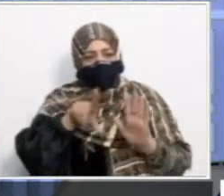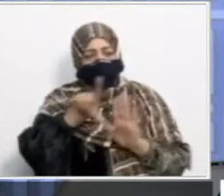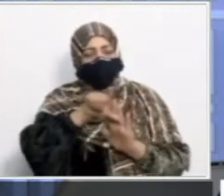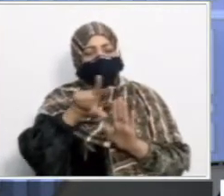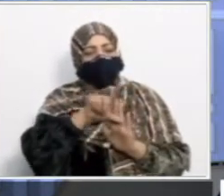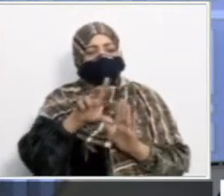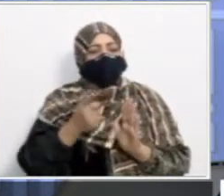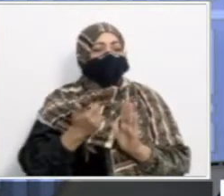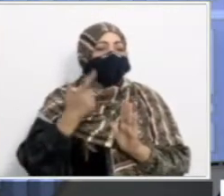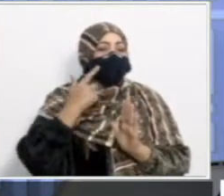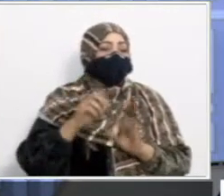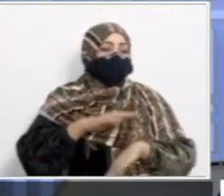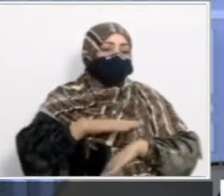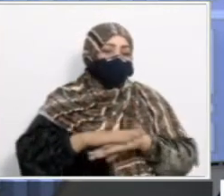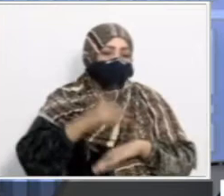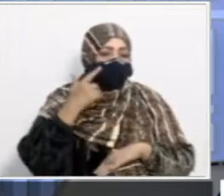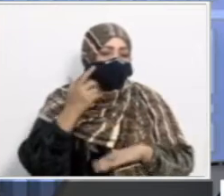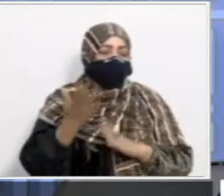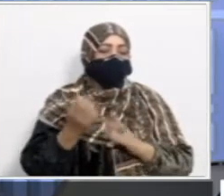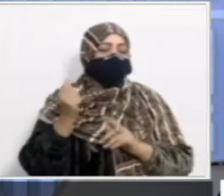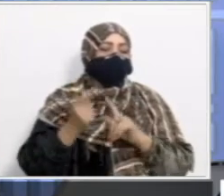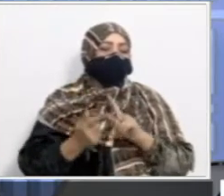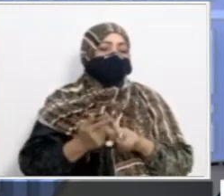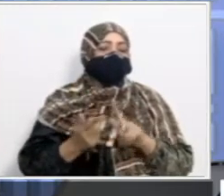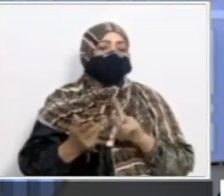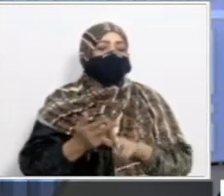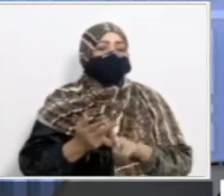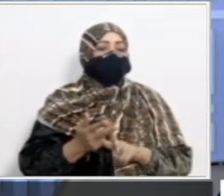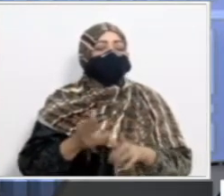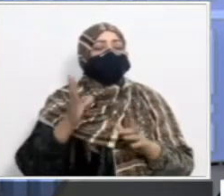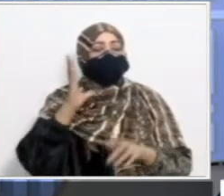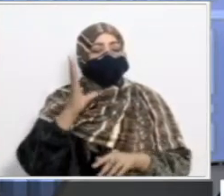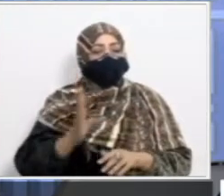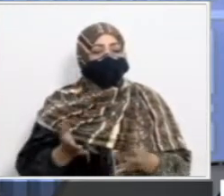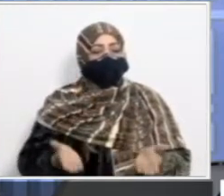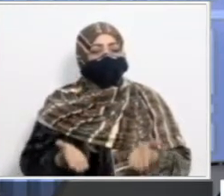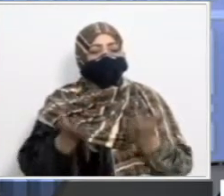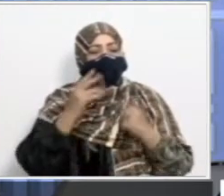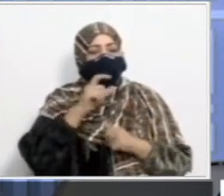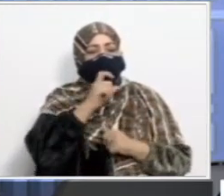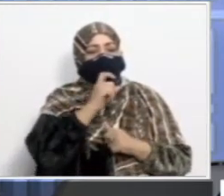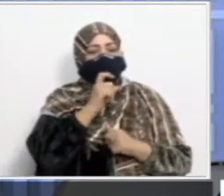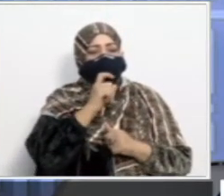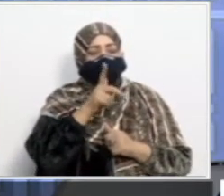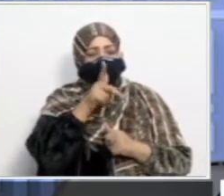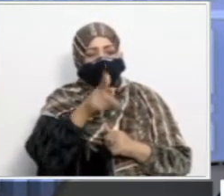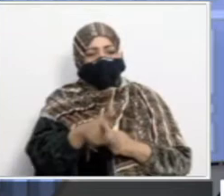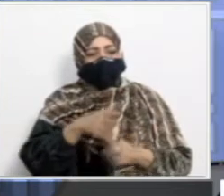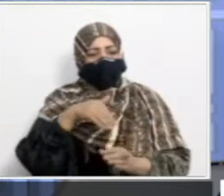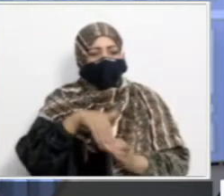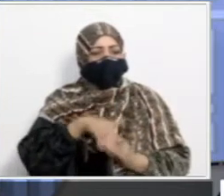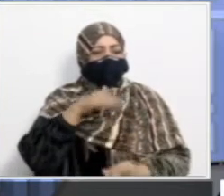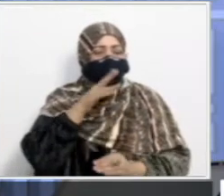والرابعة. فيقولهم أن فقده حديث ضعيف. أولا الملاحظة الأولى على هذا الخطيب أن مسائل